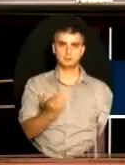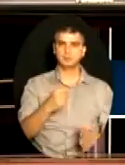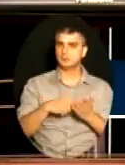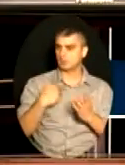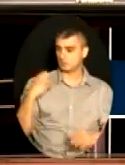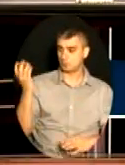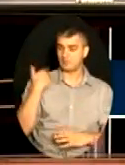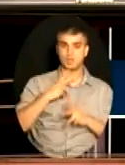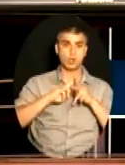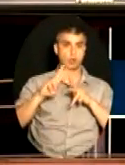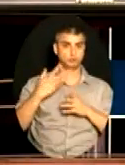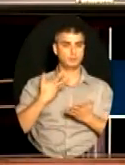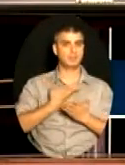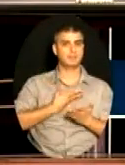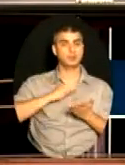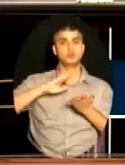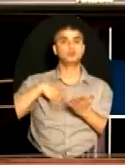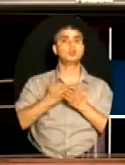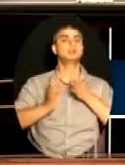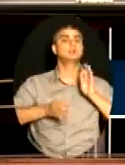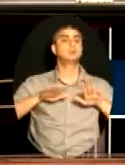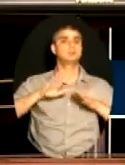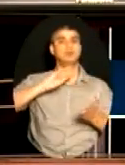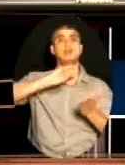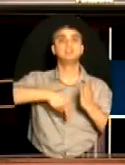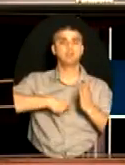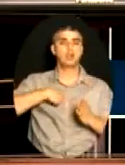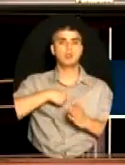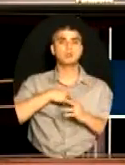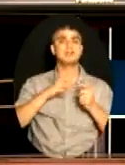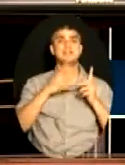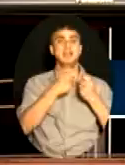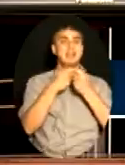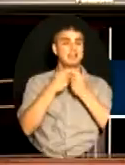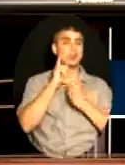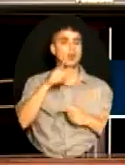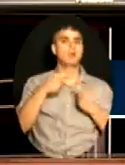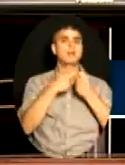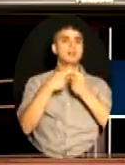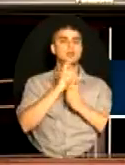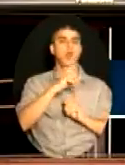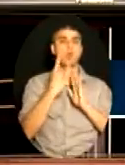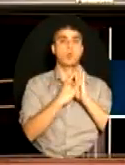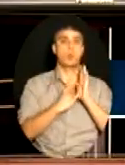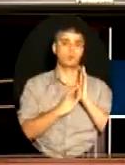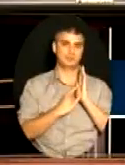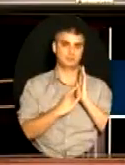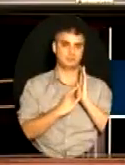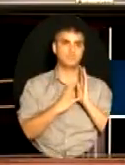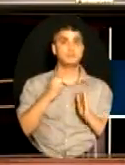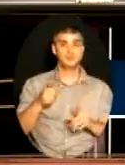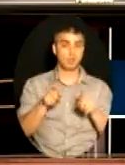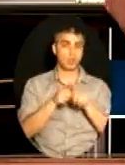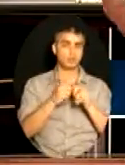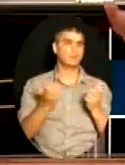קיבלנו לפני כחודשיים, אישרו לנו היועץ המשפטי לממשלה, אישר, כהתאגדות, לקרוא להם כהתאגדות בלתי חוקית, ולמעשה